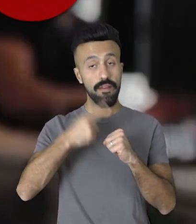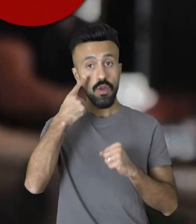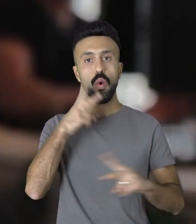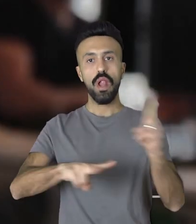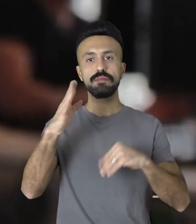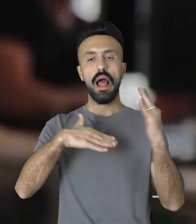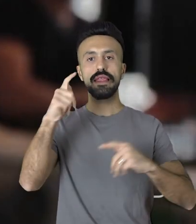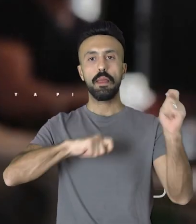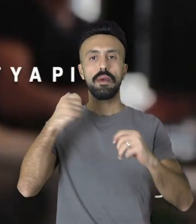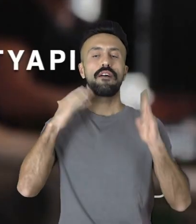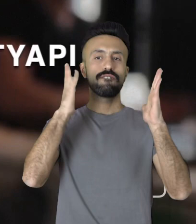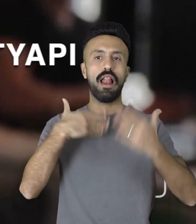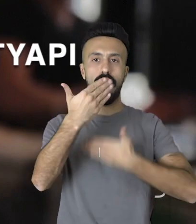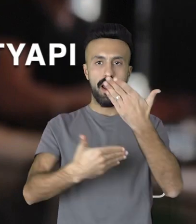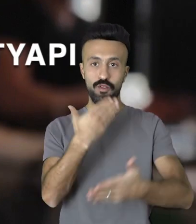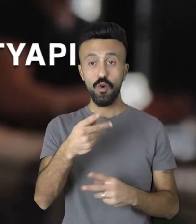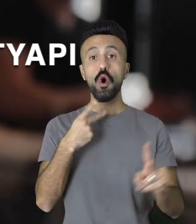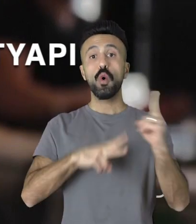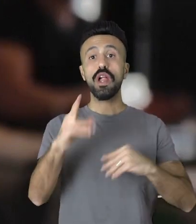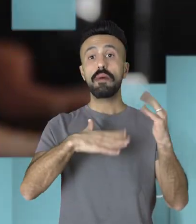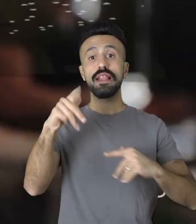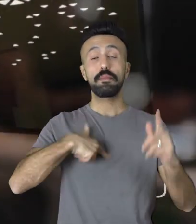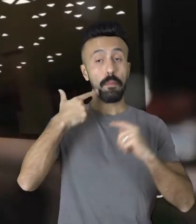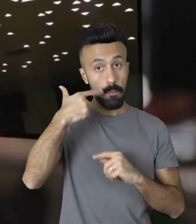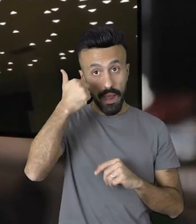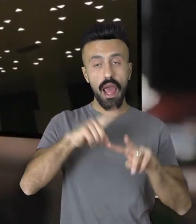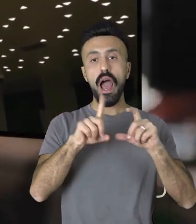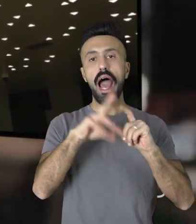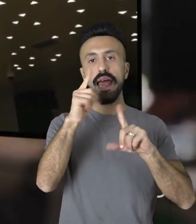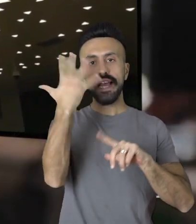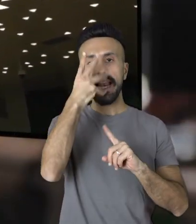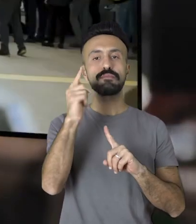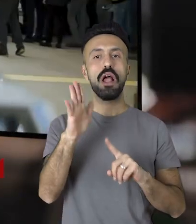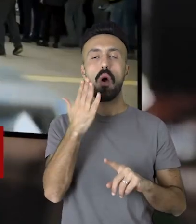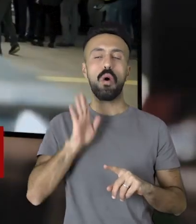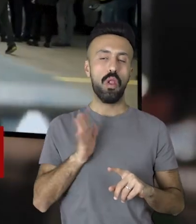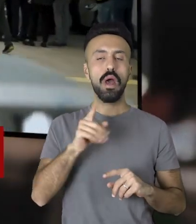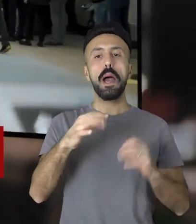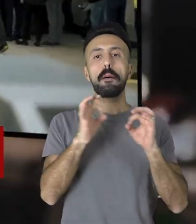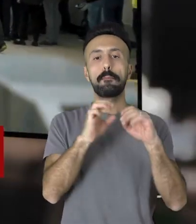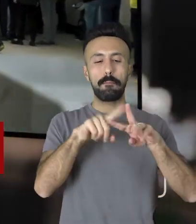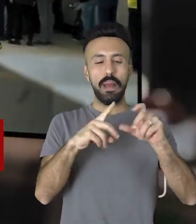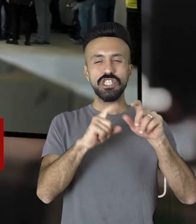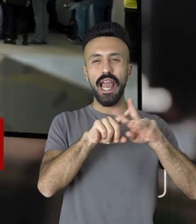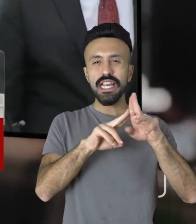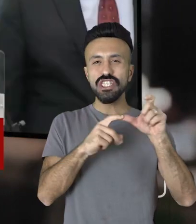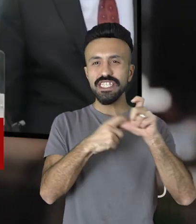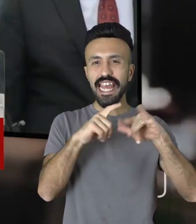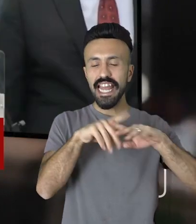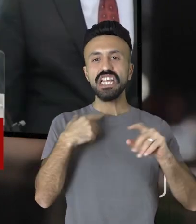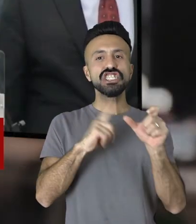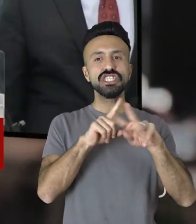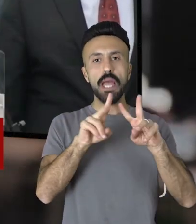geride kalan haftanın Ulaştırma ve Altyapı gündemiyle karşınızdayız. Ulaştırma ve Altyapı Bakanı Adil Kara İsmailoğlu, Başakşehir, Çam ve Sakura